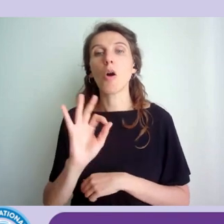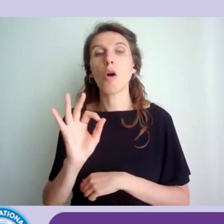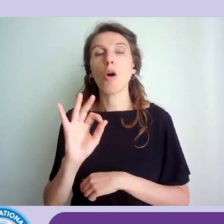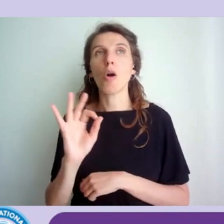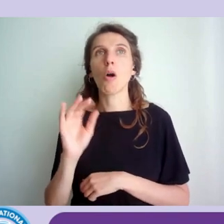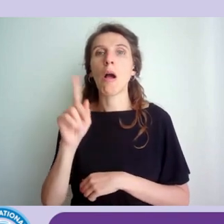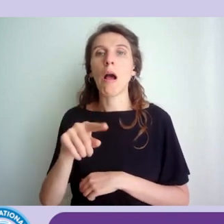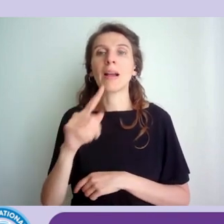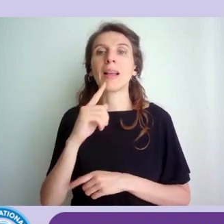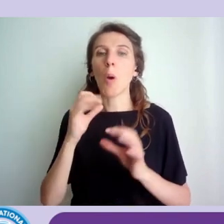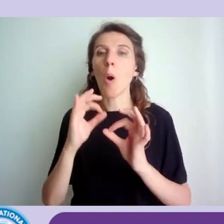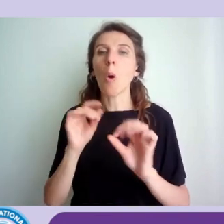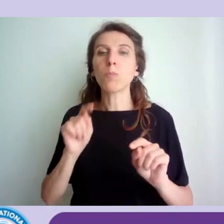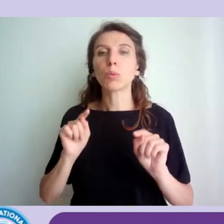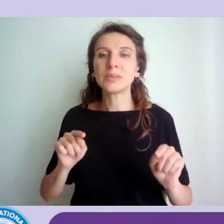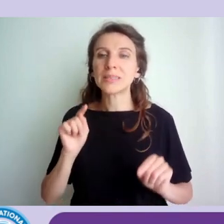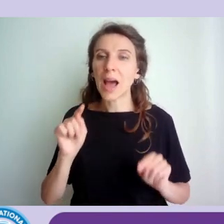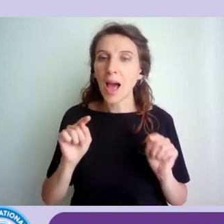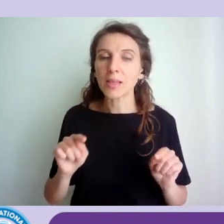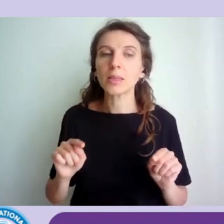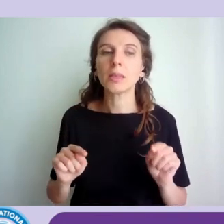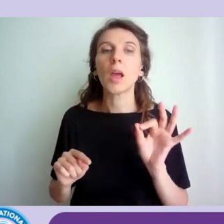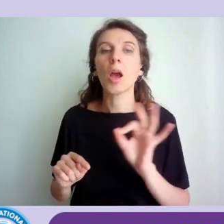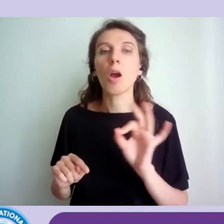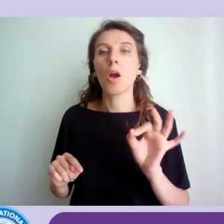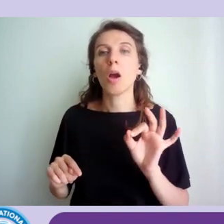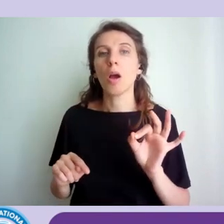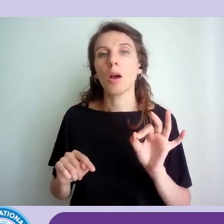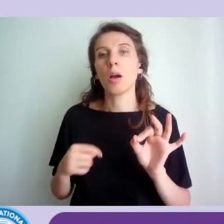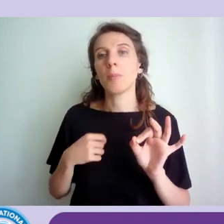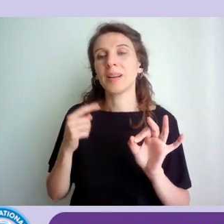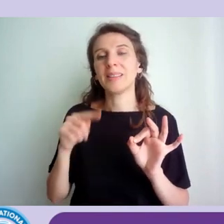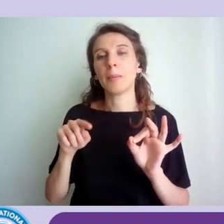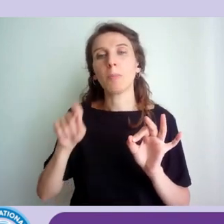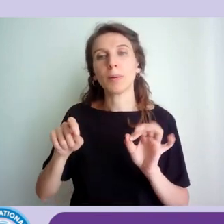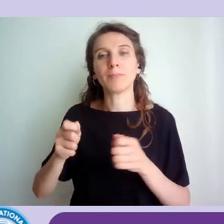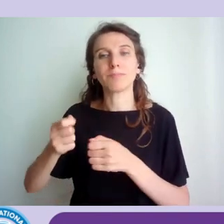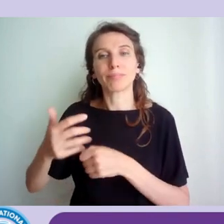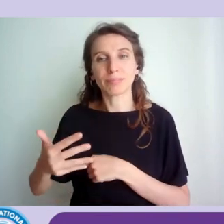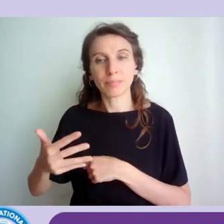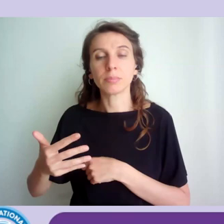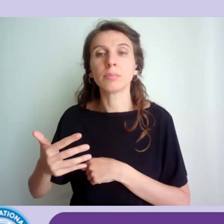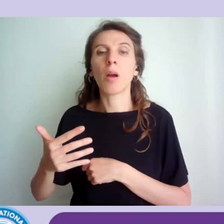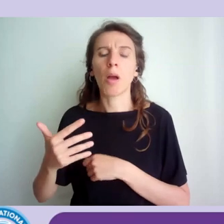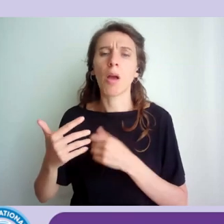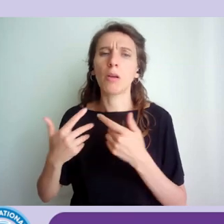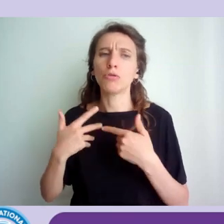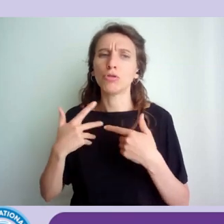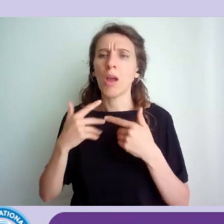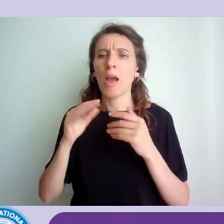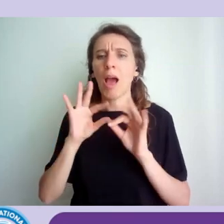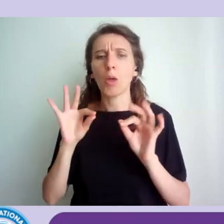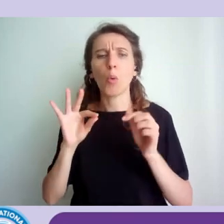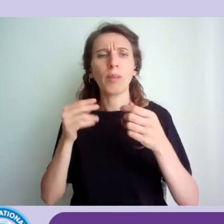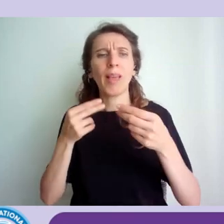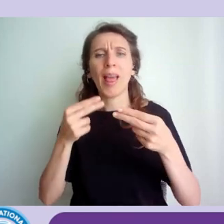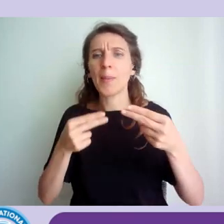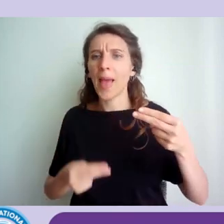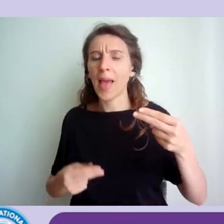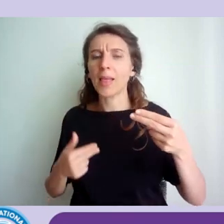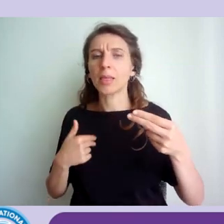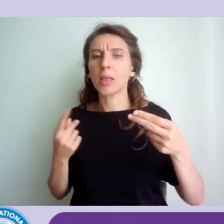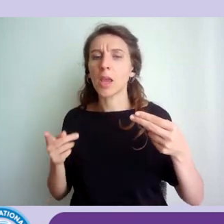dire dei pulsanti dei pulsanti a selezione Multipla Insomma tutti quegli elementi Insomma con i quali